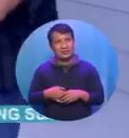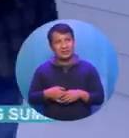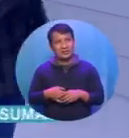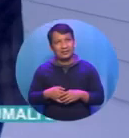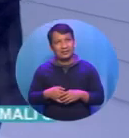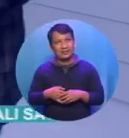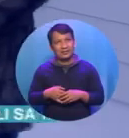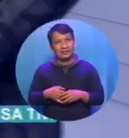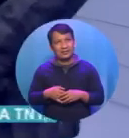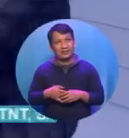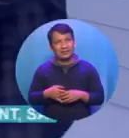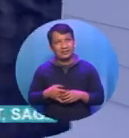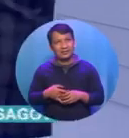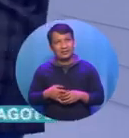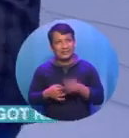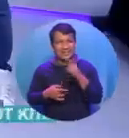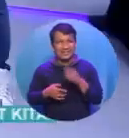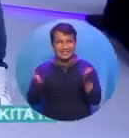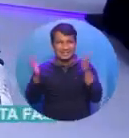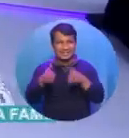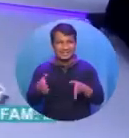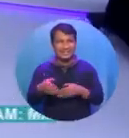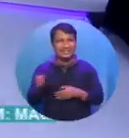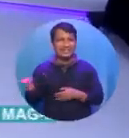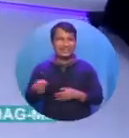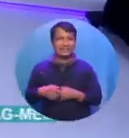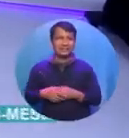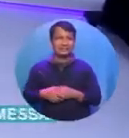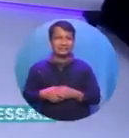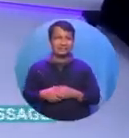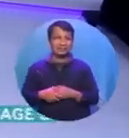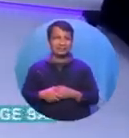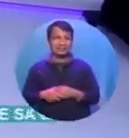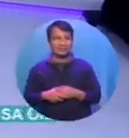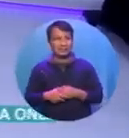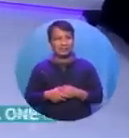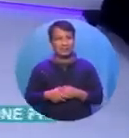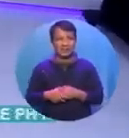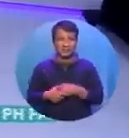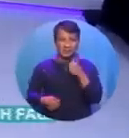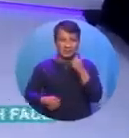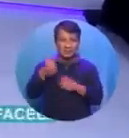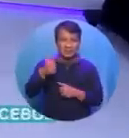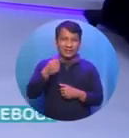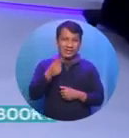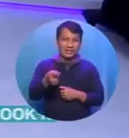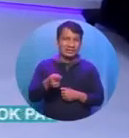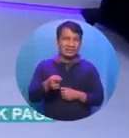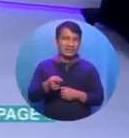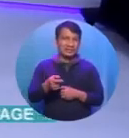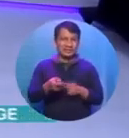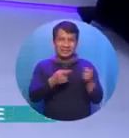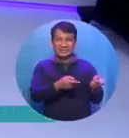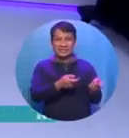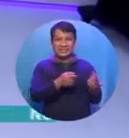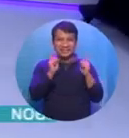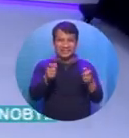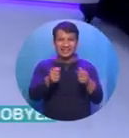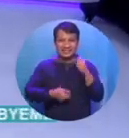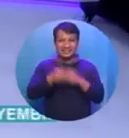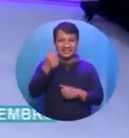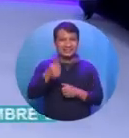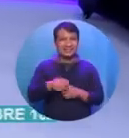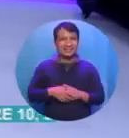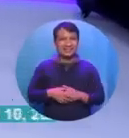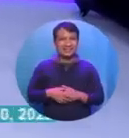Ay, sexy! Ay, sexy raw! Sexy, oh! Okay. Oh, ma'am! Panalo ka na! Panalo! Napanalo mo silang dalawa!